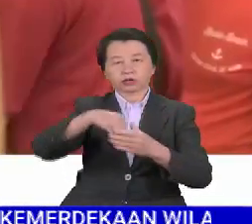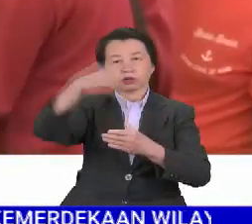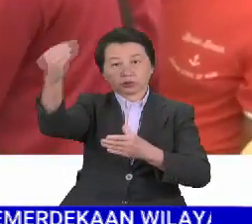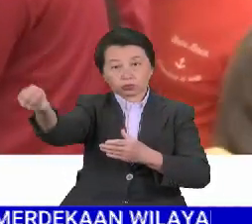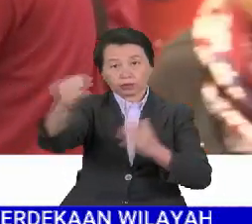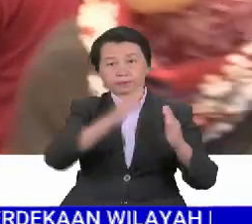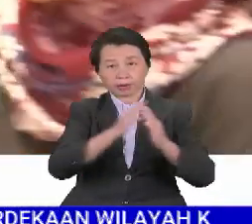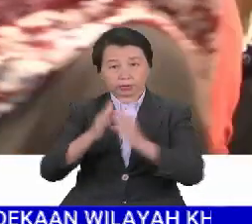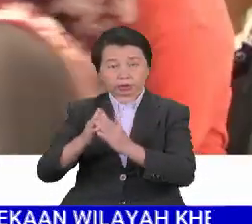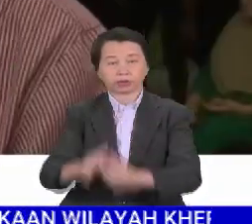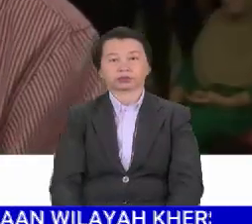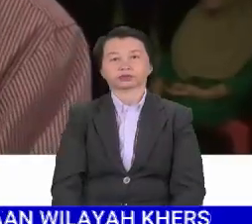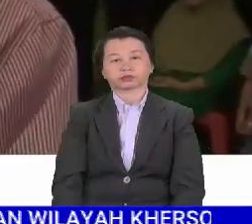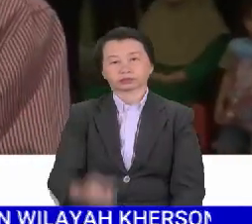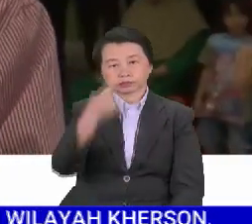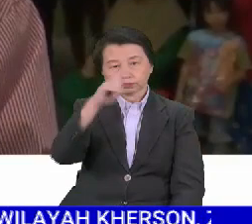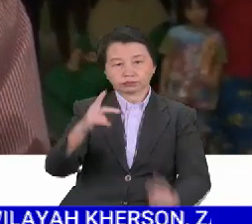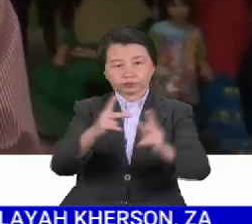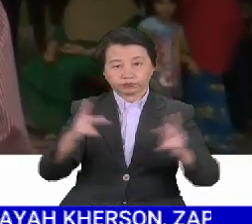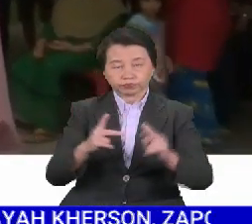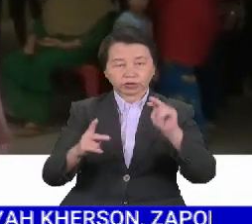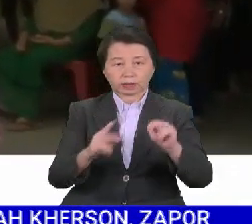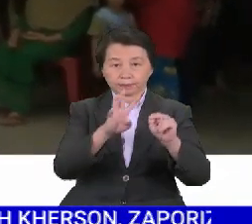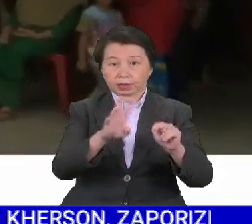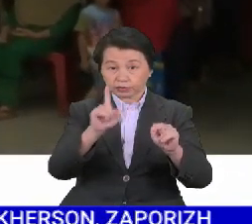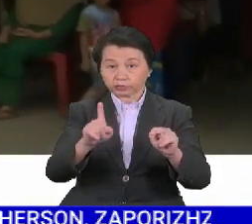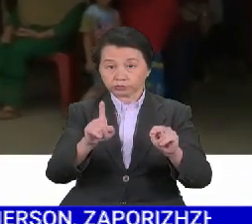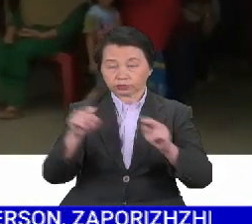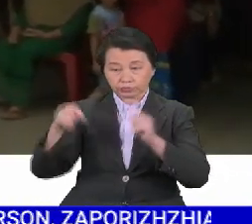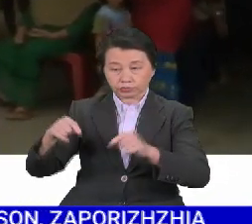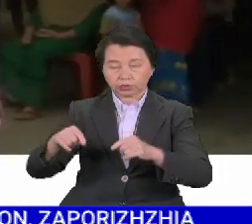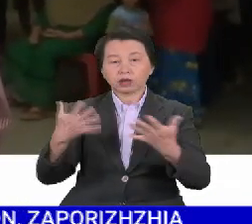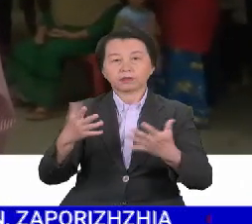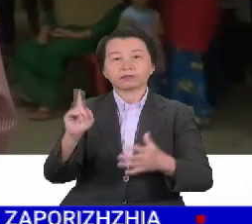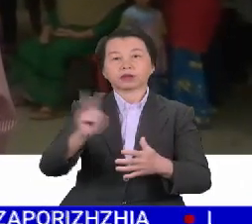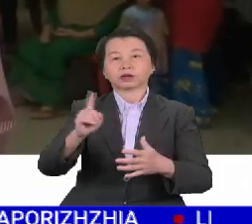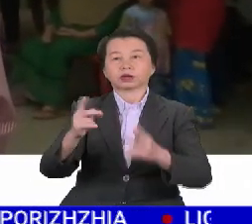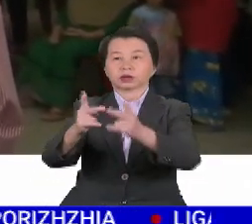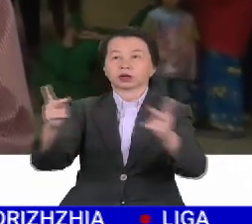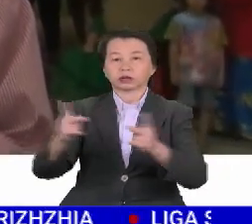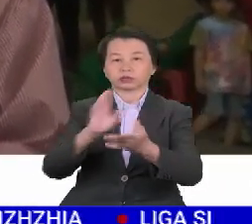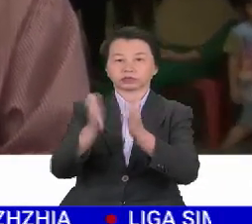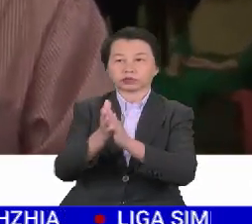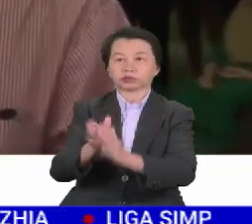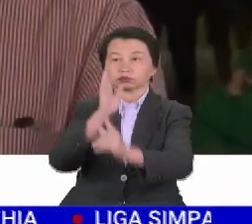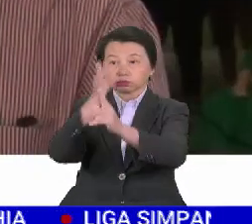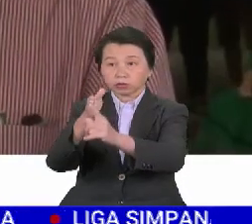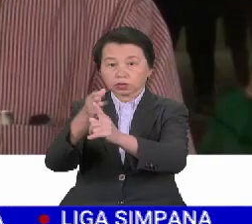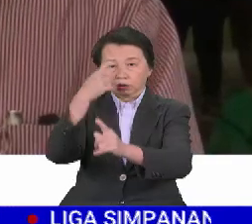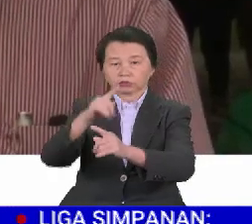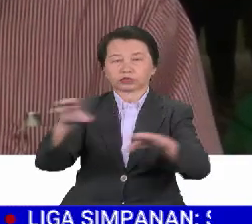bandar. Jadi untuk kawasan N41 Kuala Rajang sendiri, di mana kawasan-kawasan yang mungkin menjadi sasaran Datuk